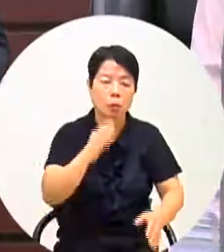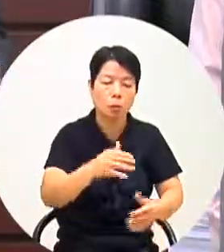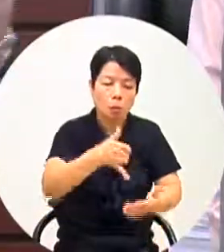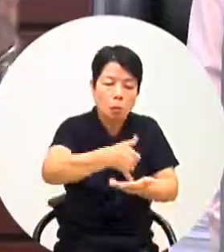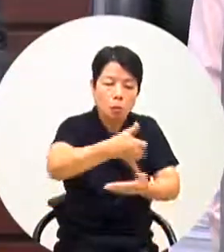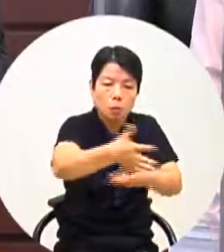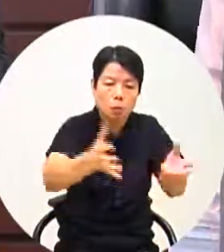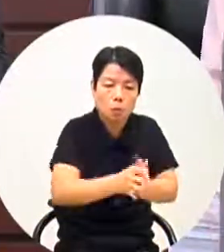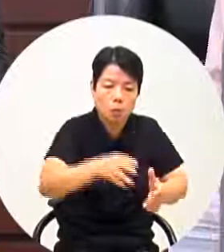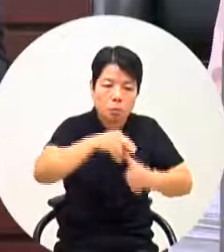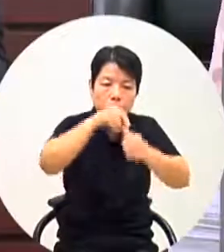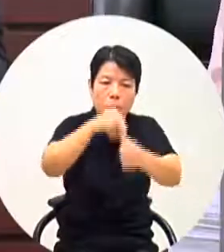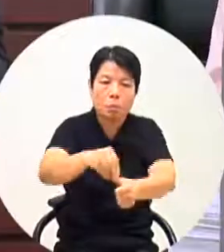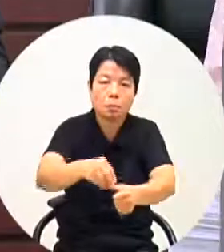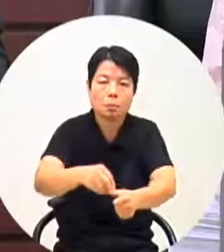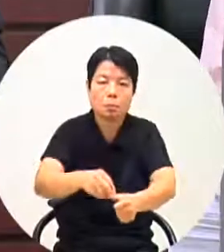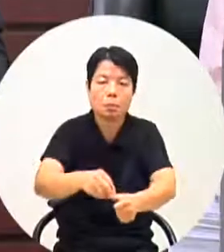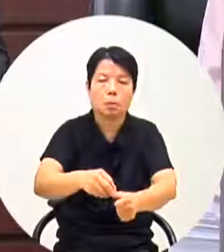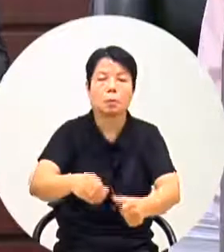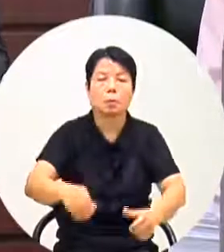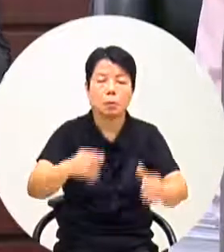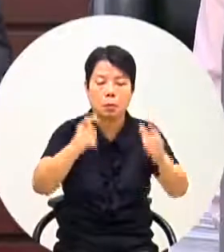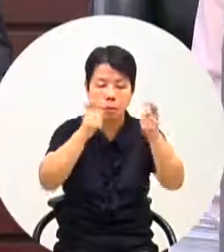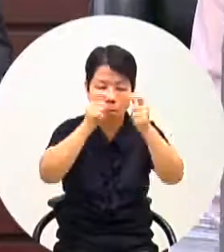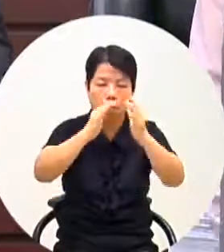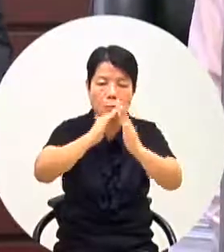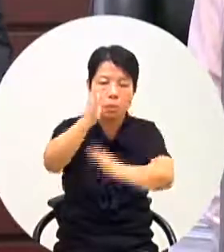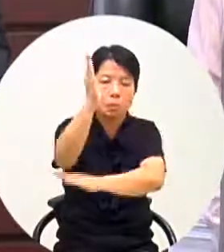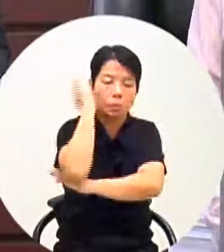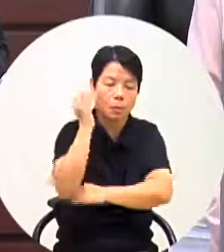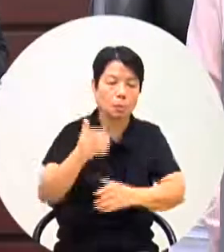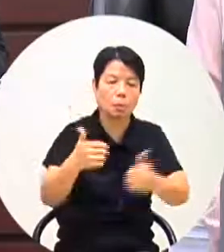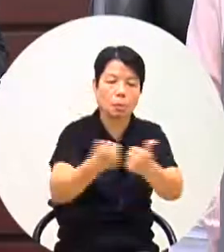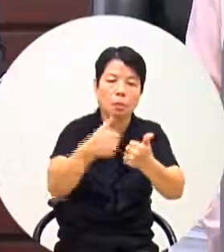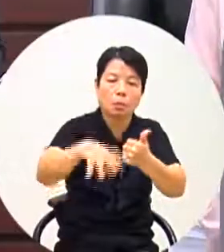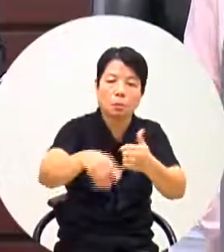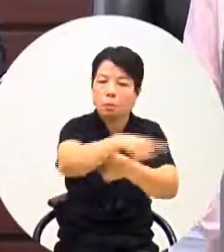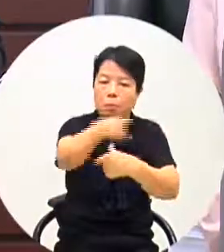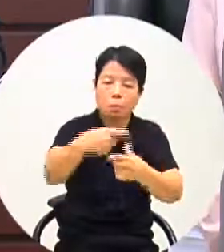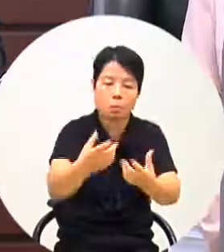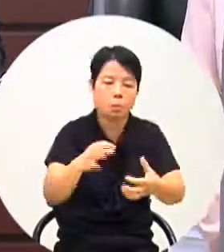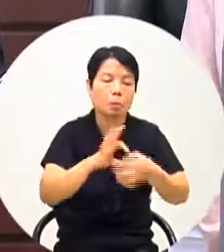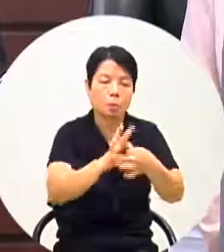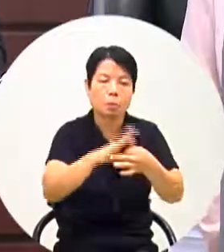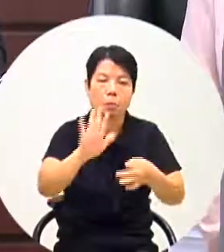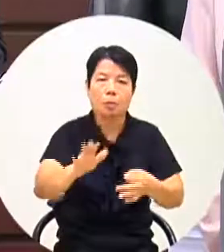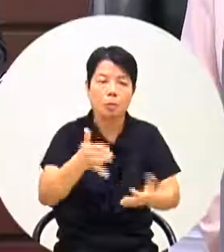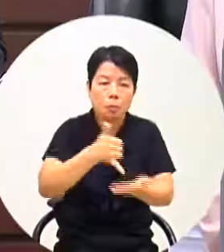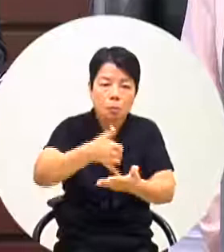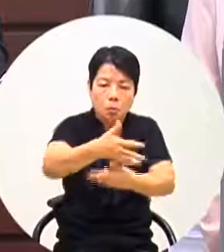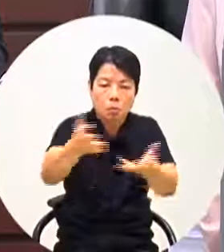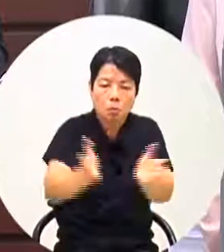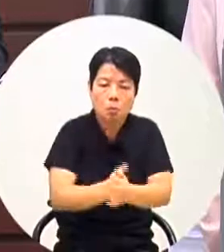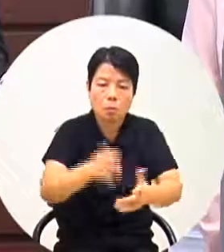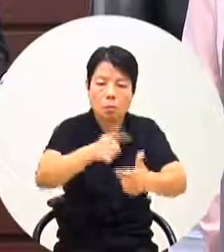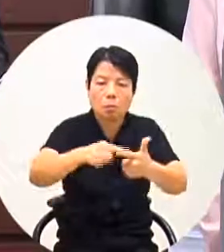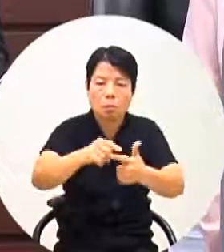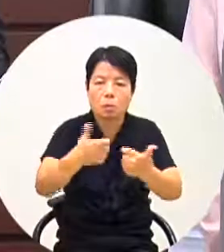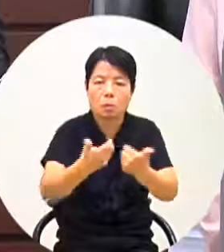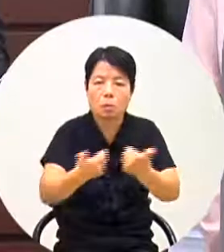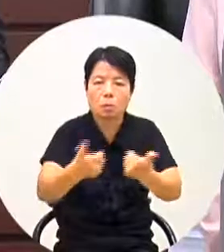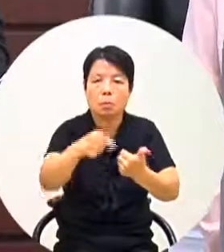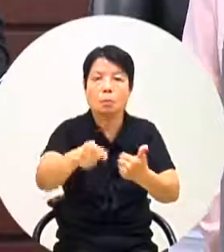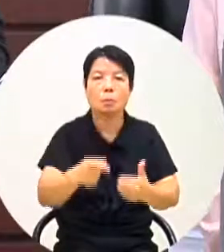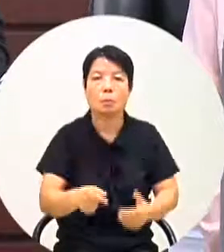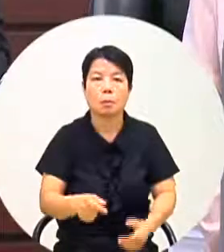市府跟议员一样都非常的关心。那所以在弱势的身份上面，我想我们也会依照相关的一些既